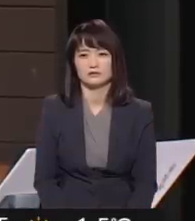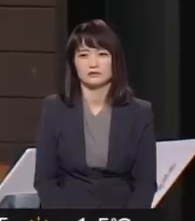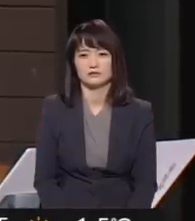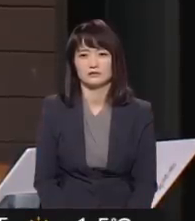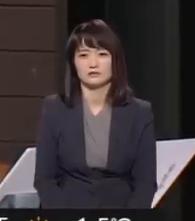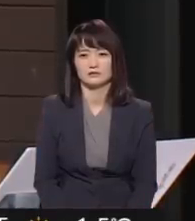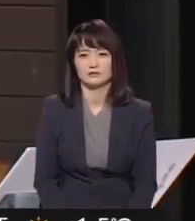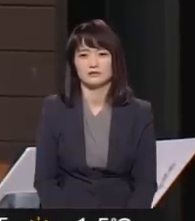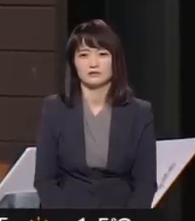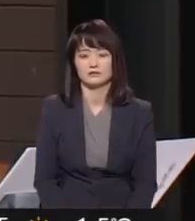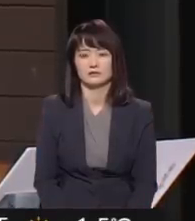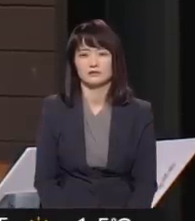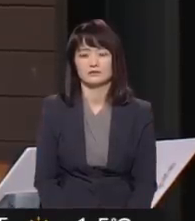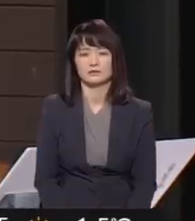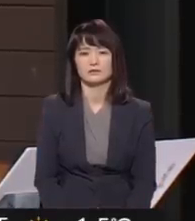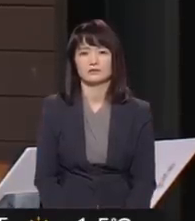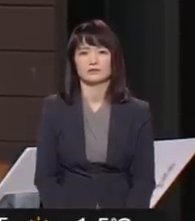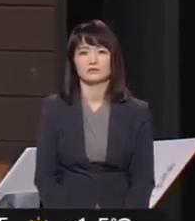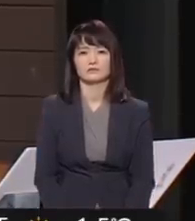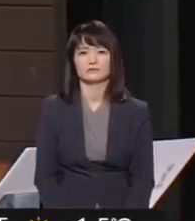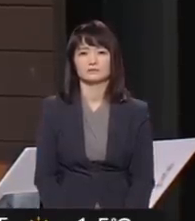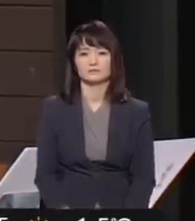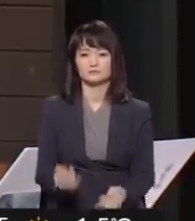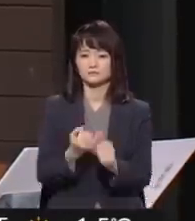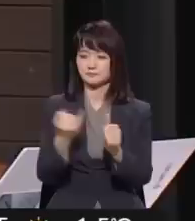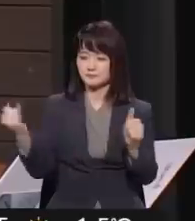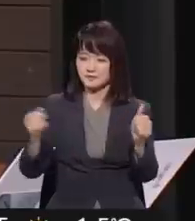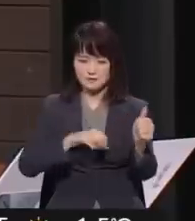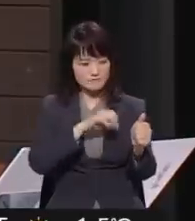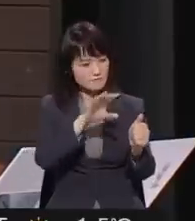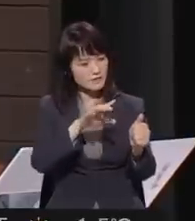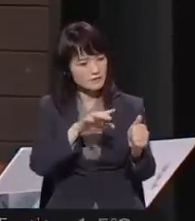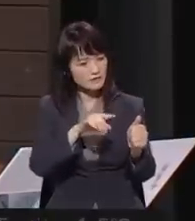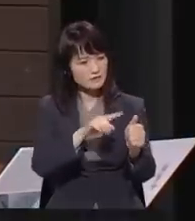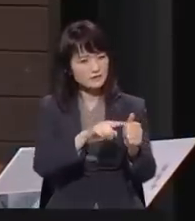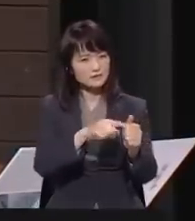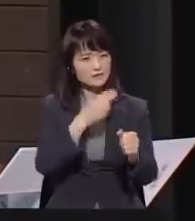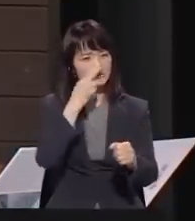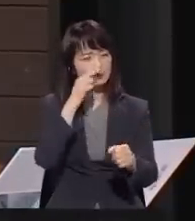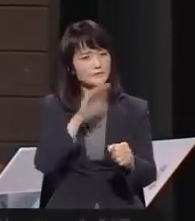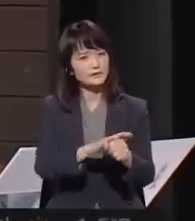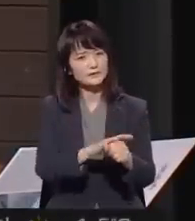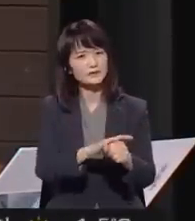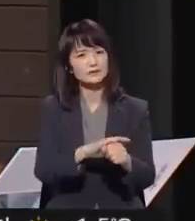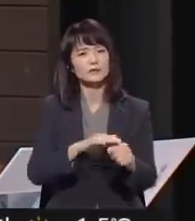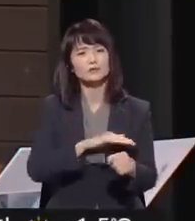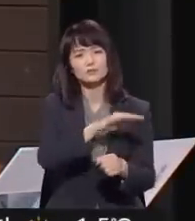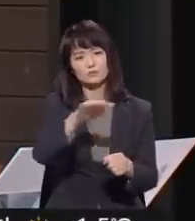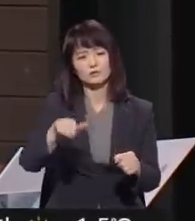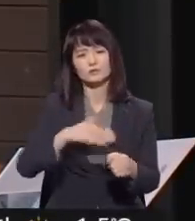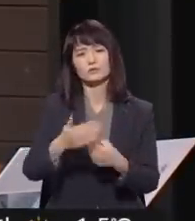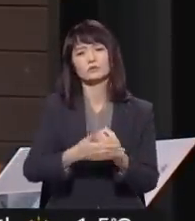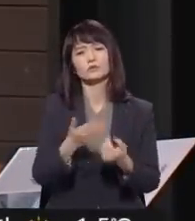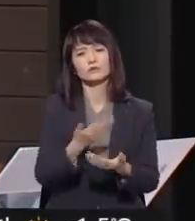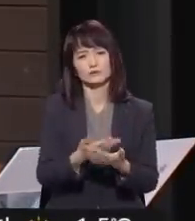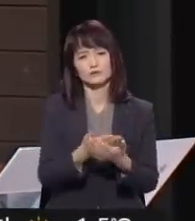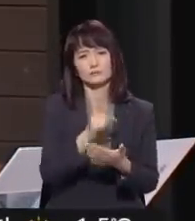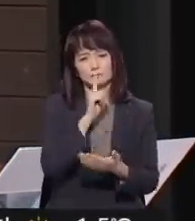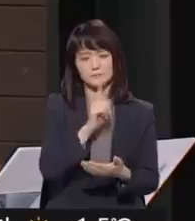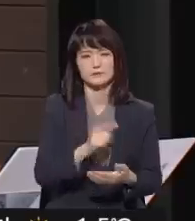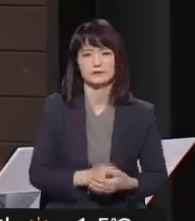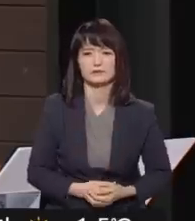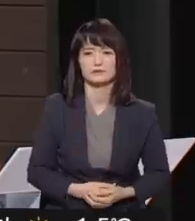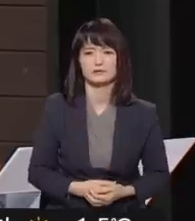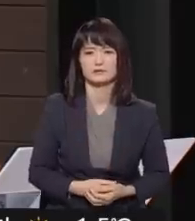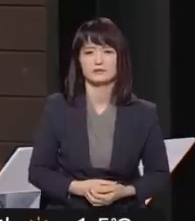적반하장으로 나오니까 제보자분께서 너무 황당해 가지고 저희한테 sos를 치신 겁니다 자 소장님 저는